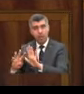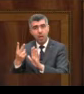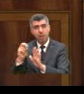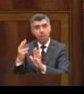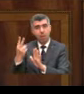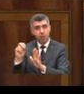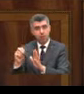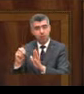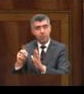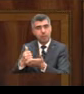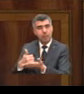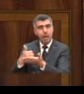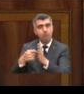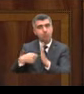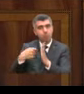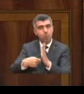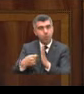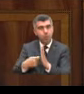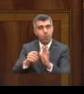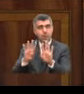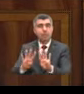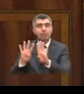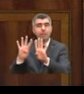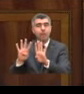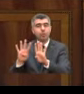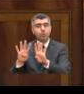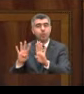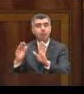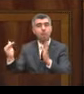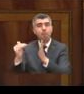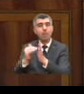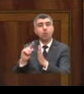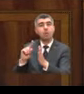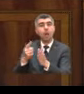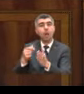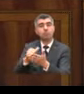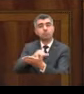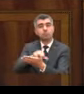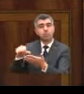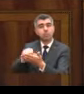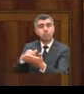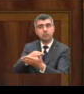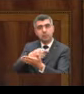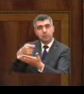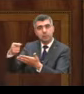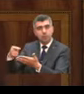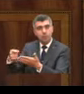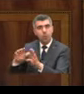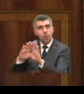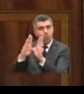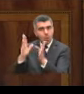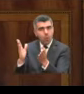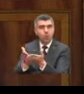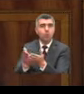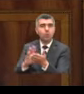طلبه دعم المشاريع 18 مليون ديال الدرهم اللي تصرفات، 158 جمعيه على المستوى الوطني، اغلبيتها في التمكين